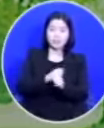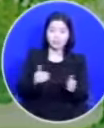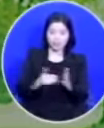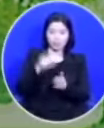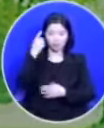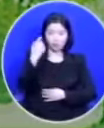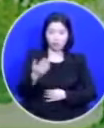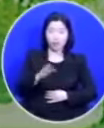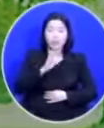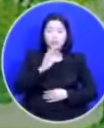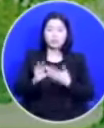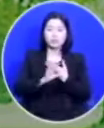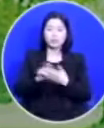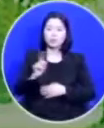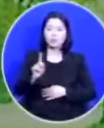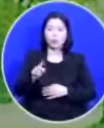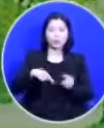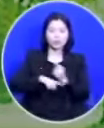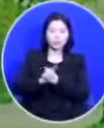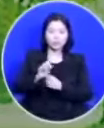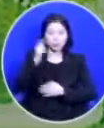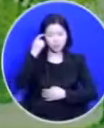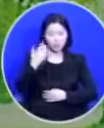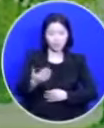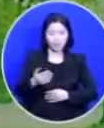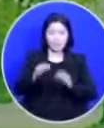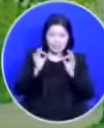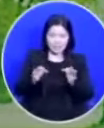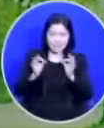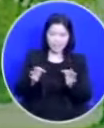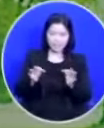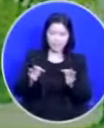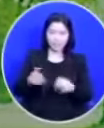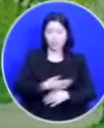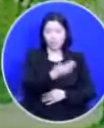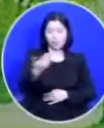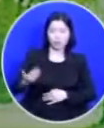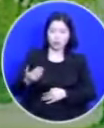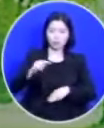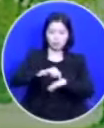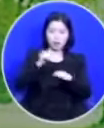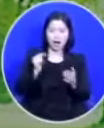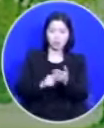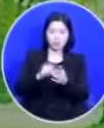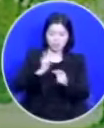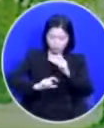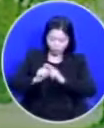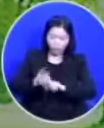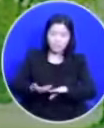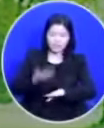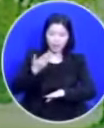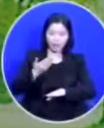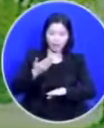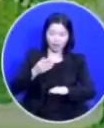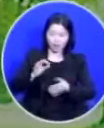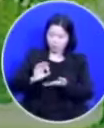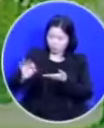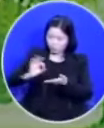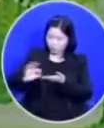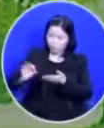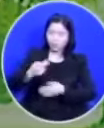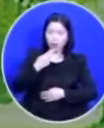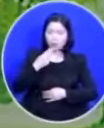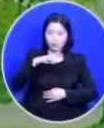그러면 그게 뭘 듯 않은 겁니까 이제는 여러분의 마음을 더 이상 쓸데 없는거